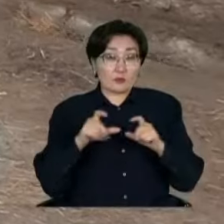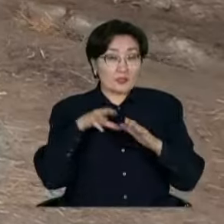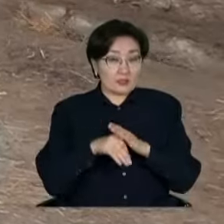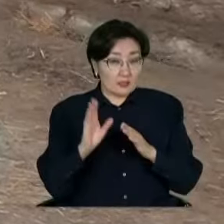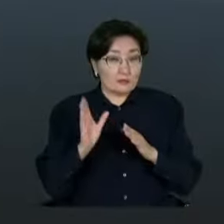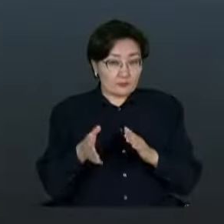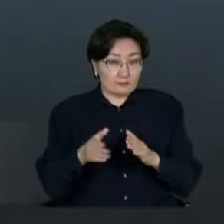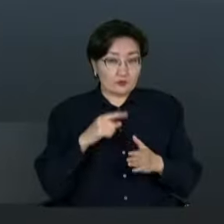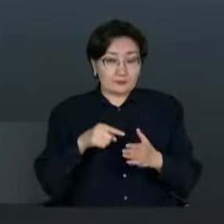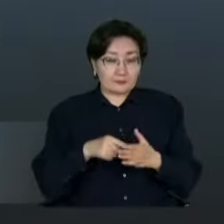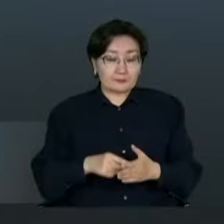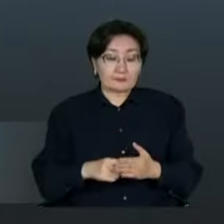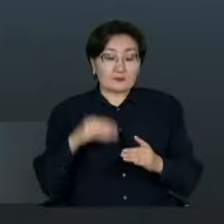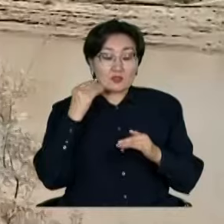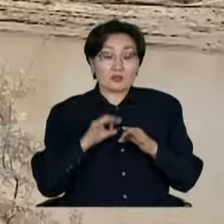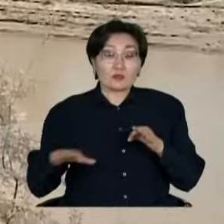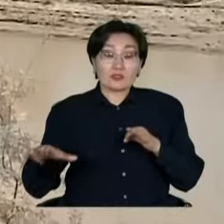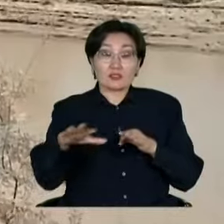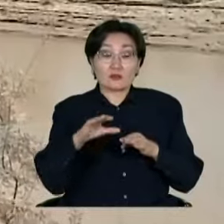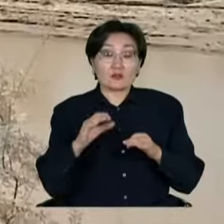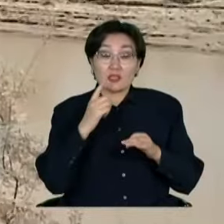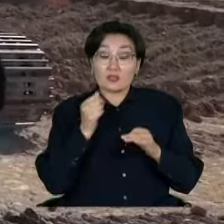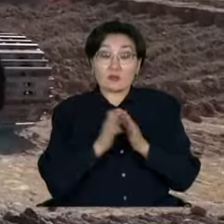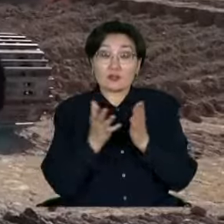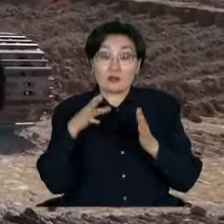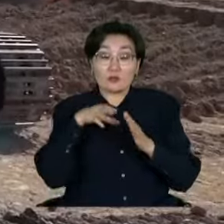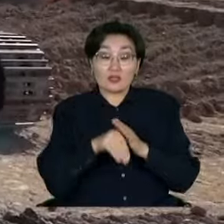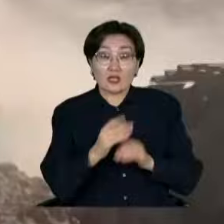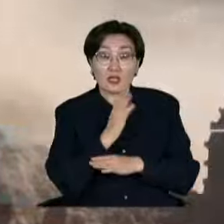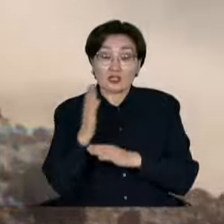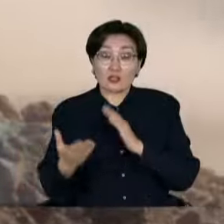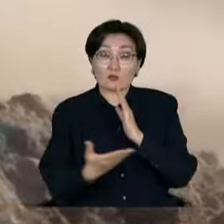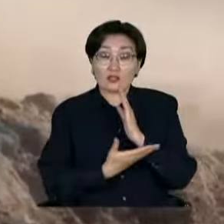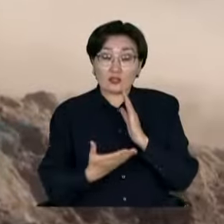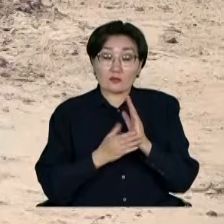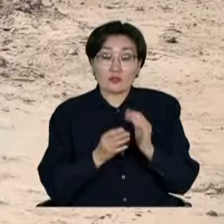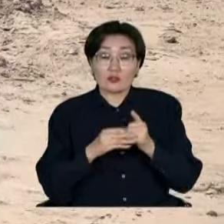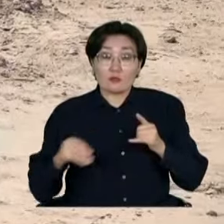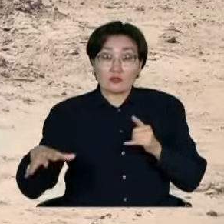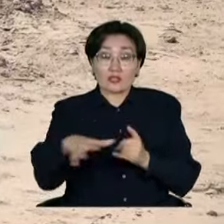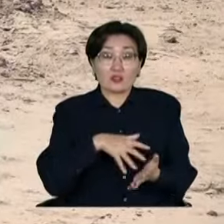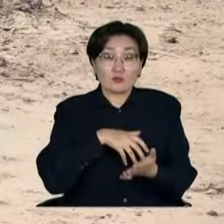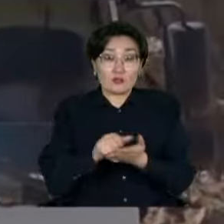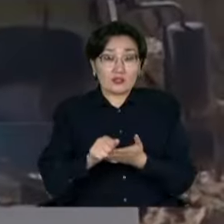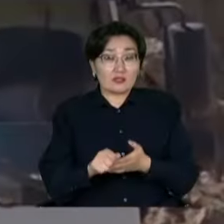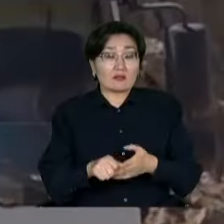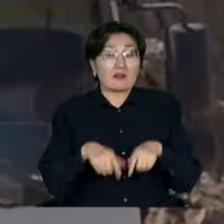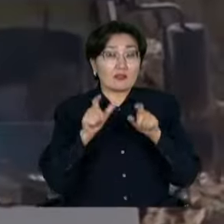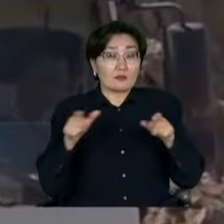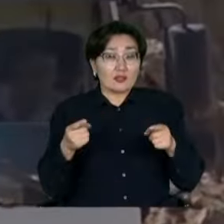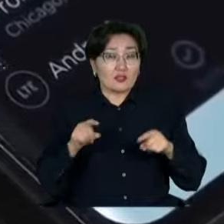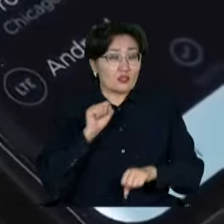енгізілеме. Түркістан облысында қызыл кітапқа енген ағаштар оталып жатыр. Жайылымдық жерлерді жайпап жатқандарға неге тоқтау